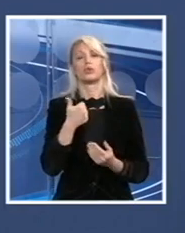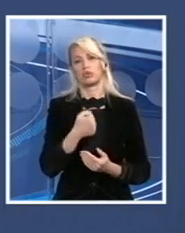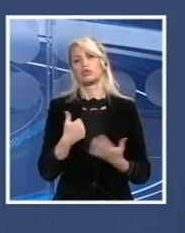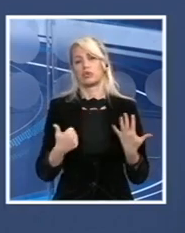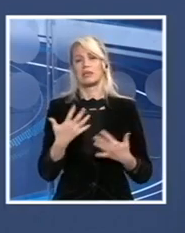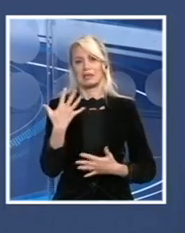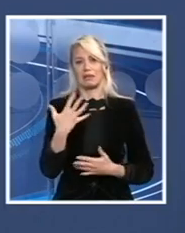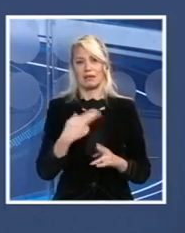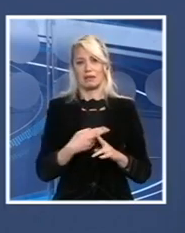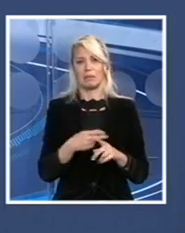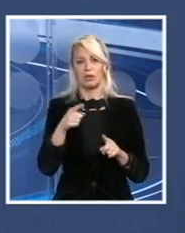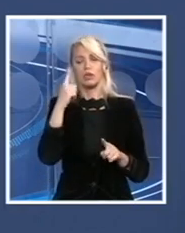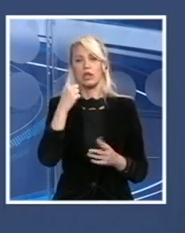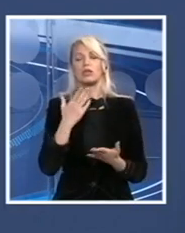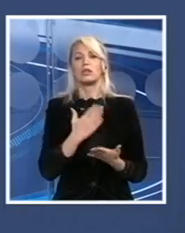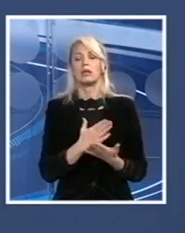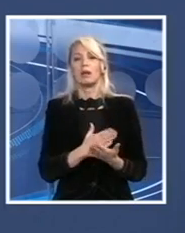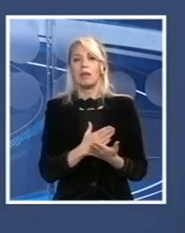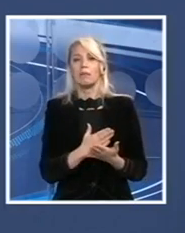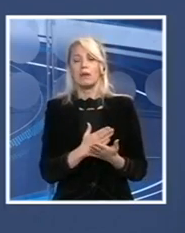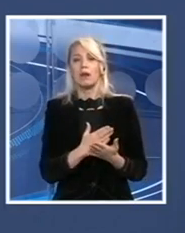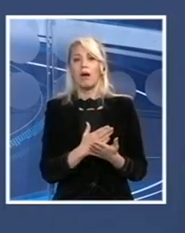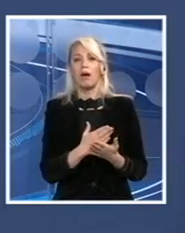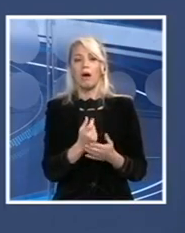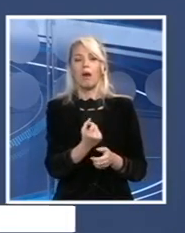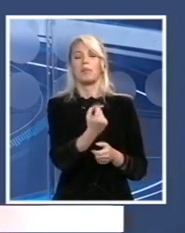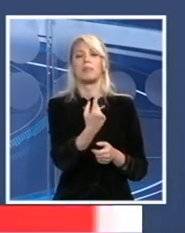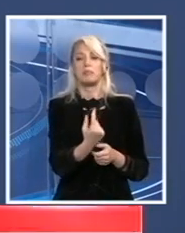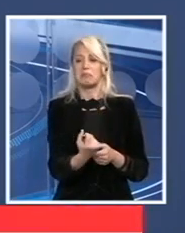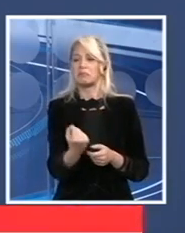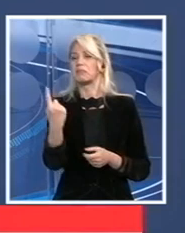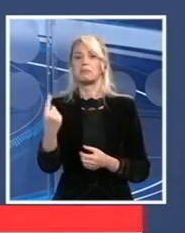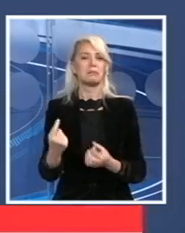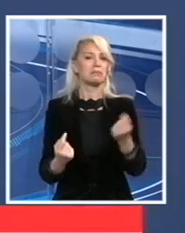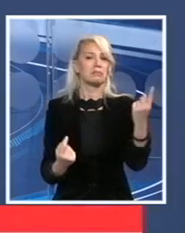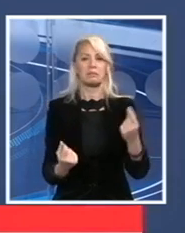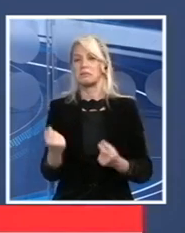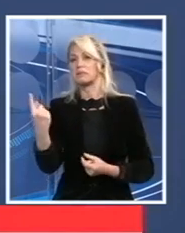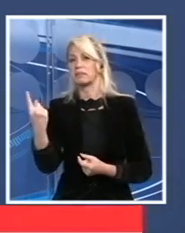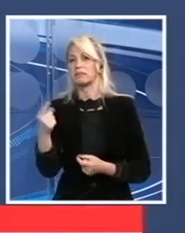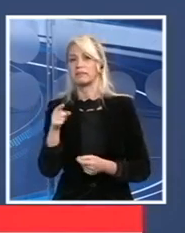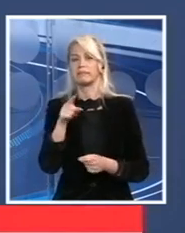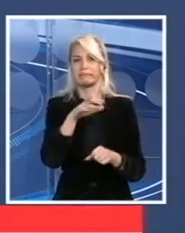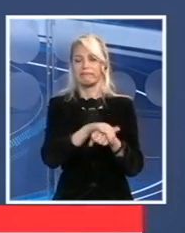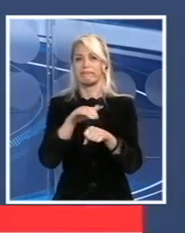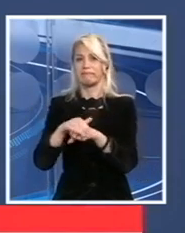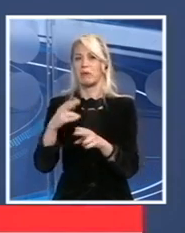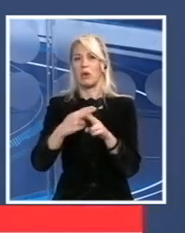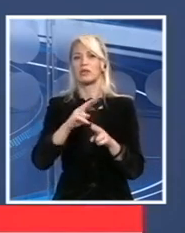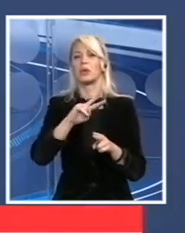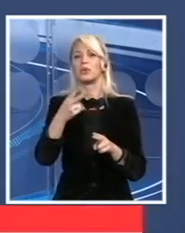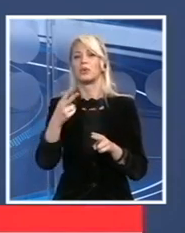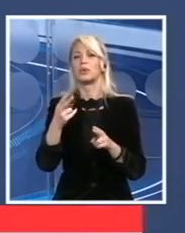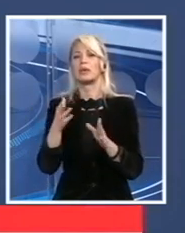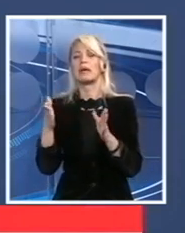165. Onda znamo da se desilo pojedinačno takođe otkrivanje slučajeva u bolih i u nekim drugim